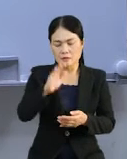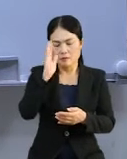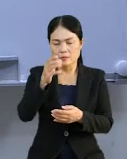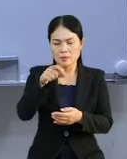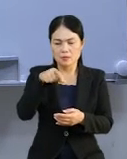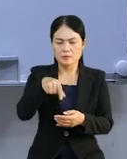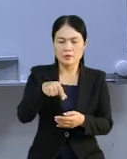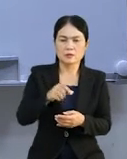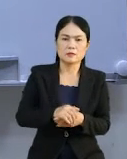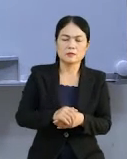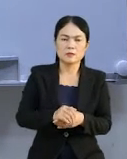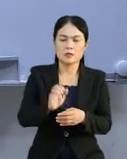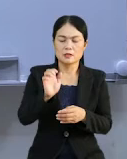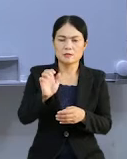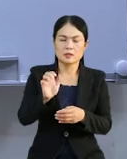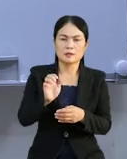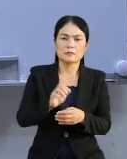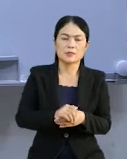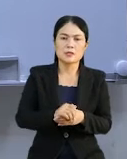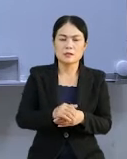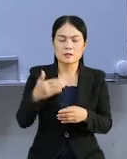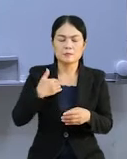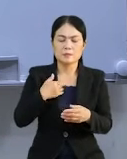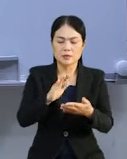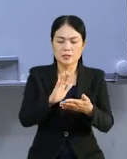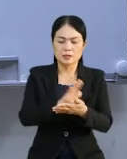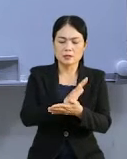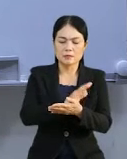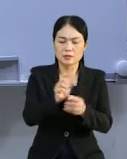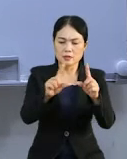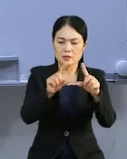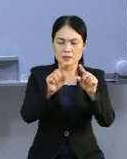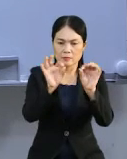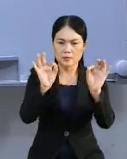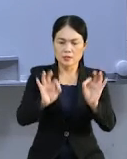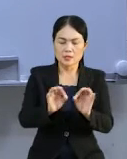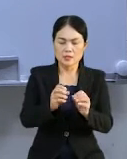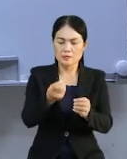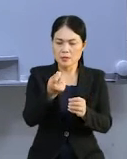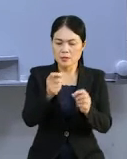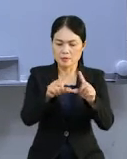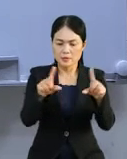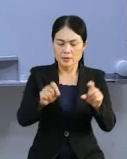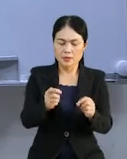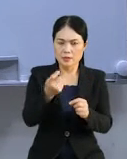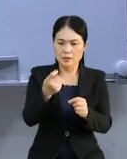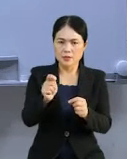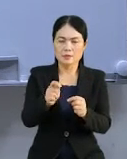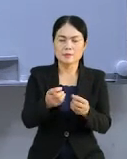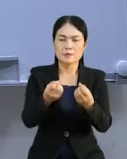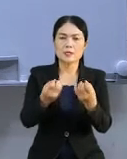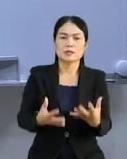có là hột đỏ trò ta miên cỡ đá prạ còn màn khả